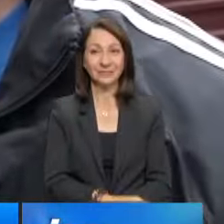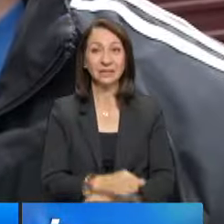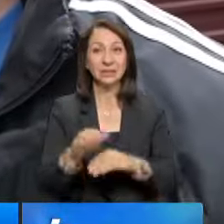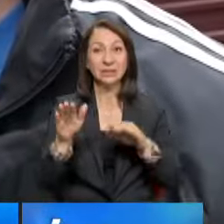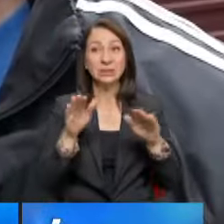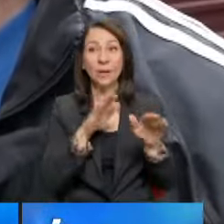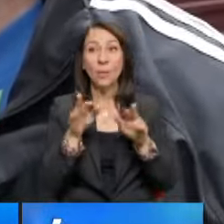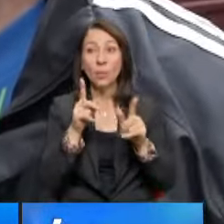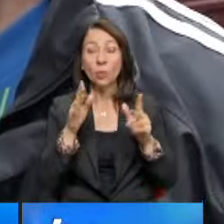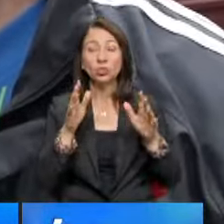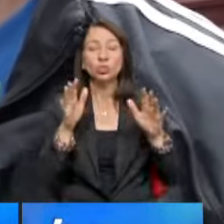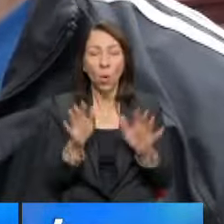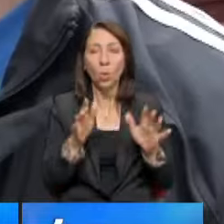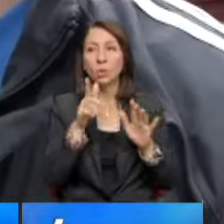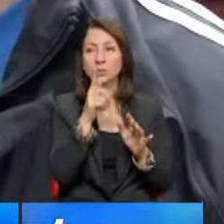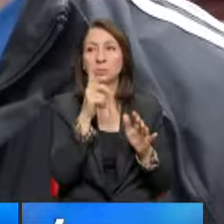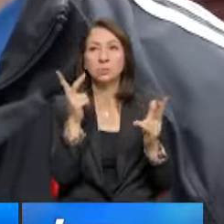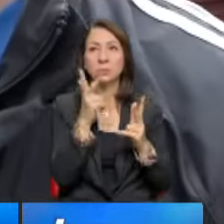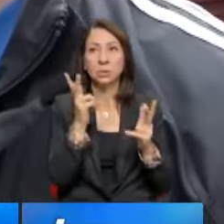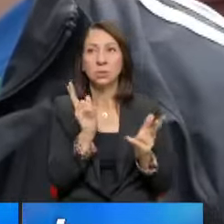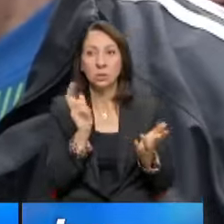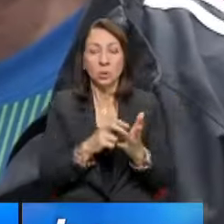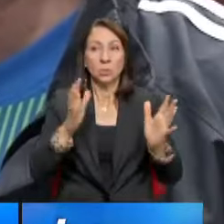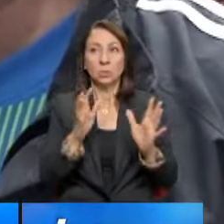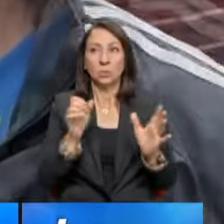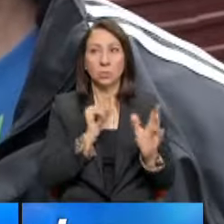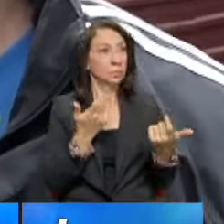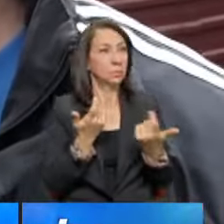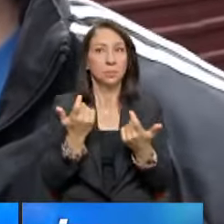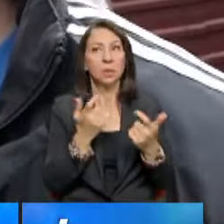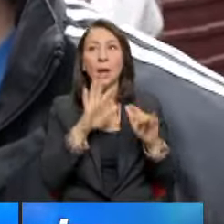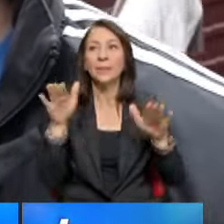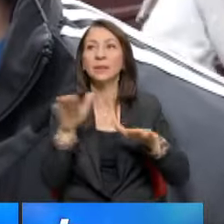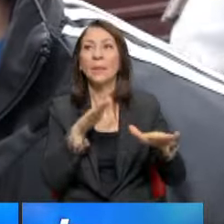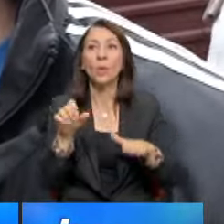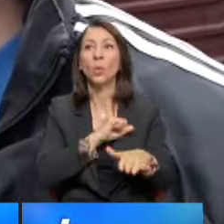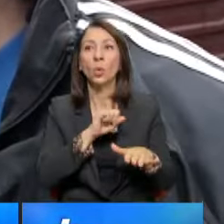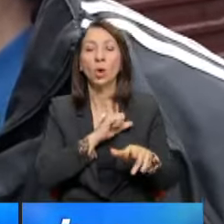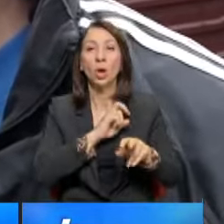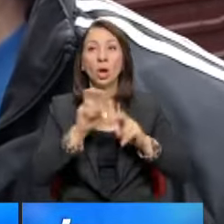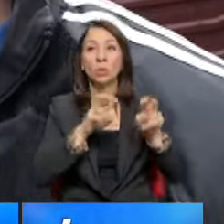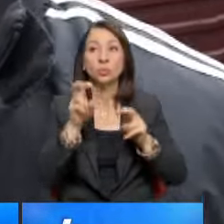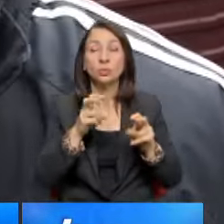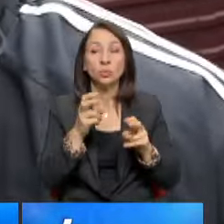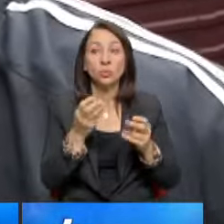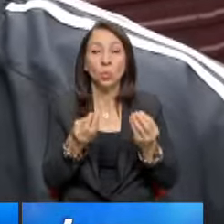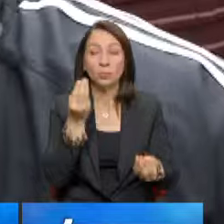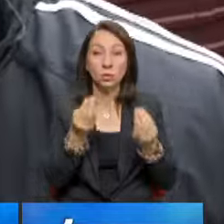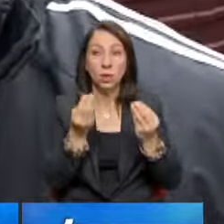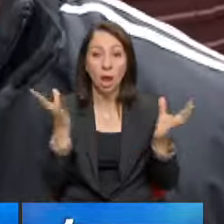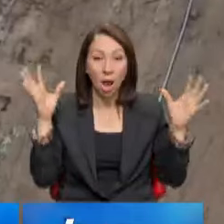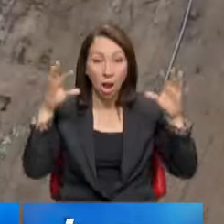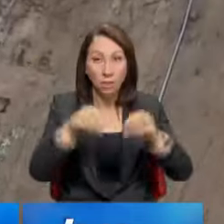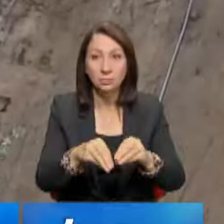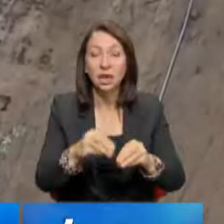Deprem hissede gibi böyle tok böyle bir ses geldi. İşte tabii kalktık, örkündük biraz sağa sola baktık. Herkes deprem korkudan atlamışlar, uyanmışlar. Aşağı